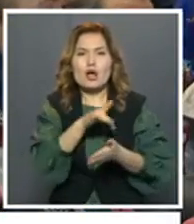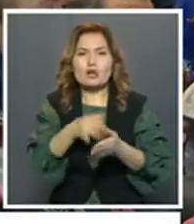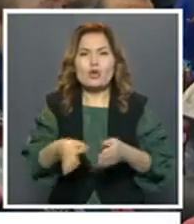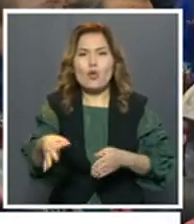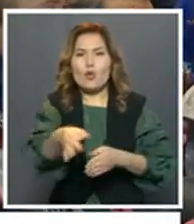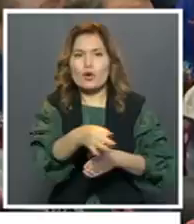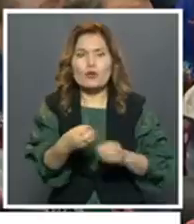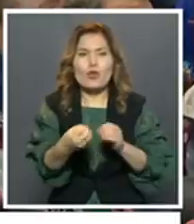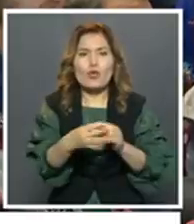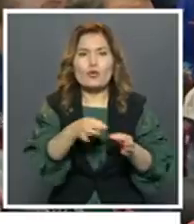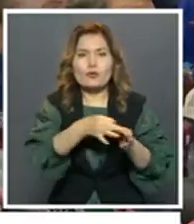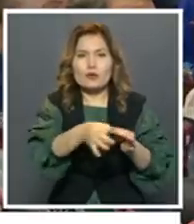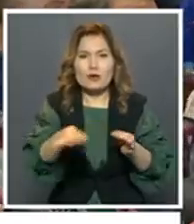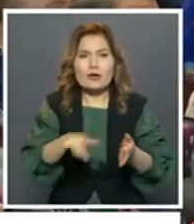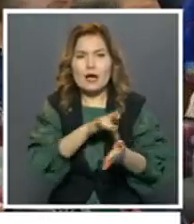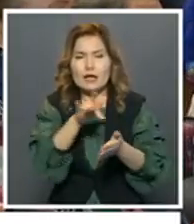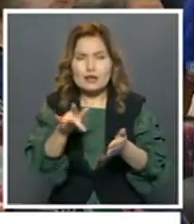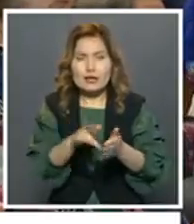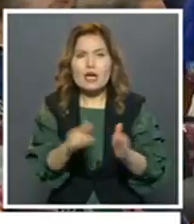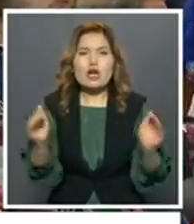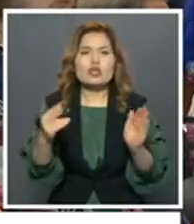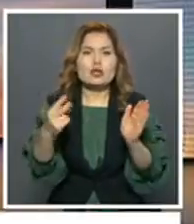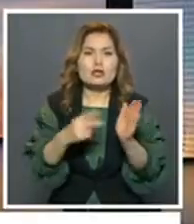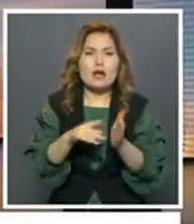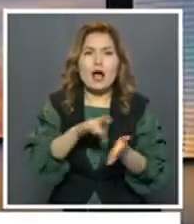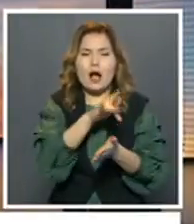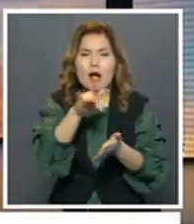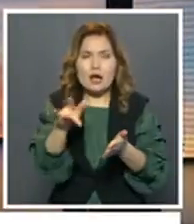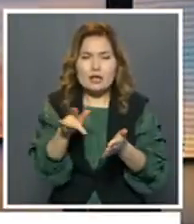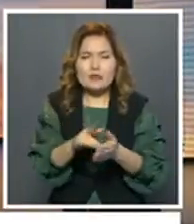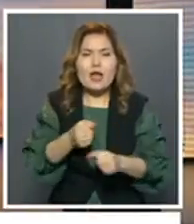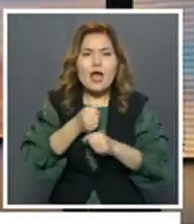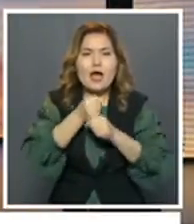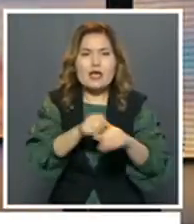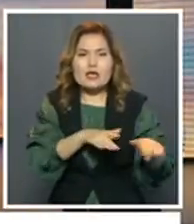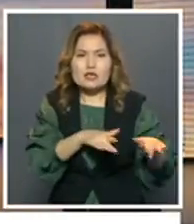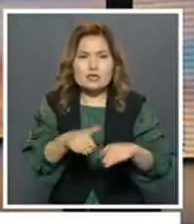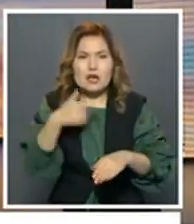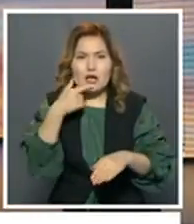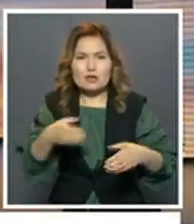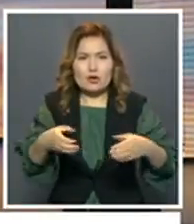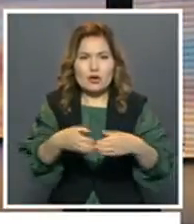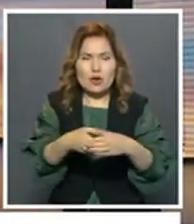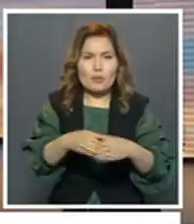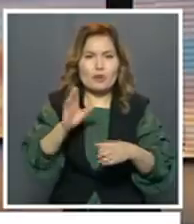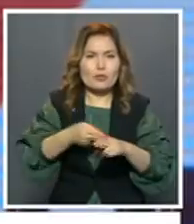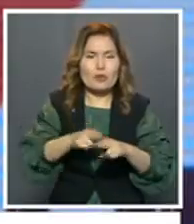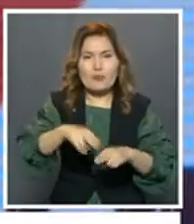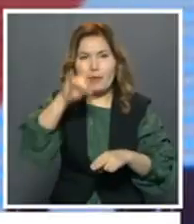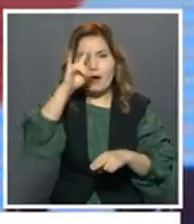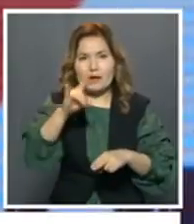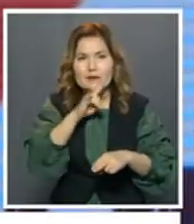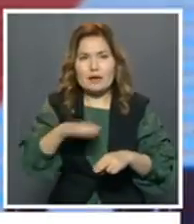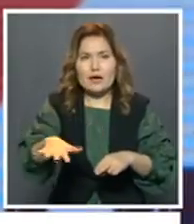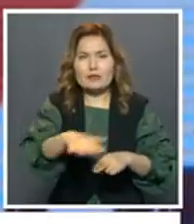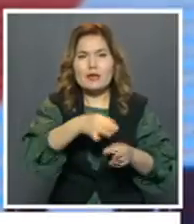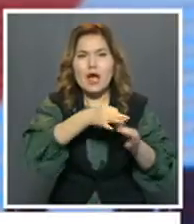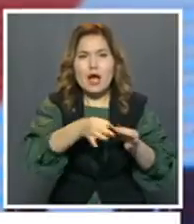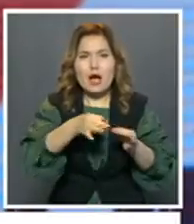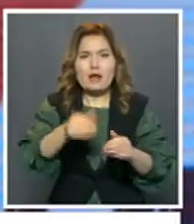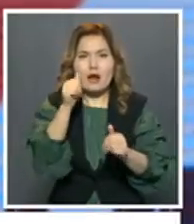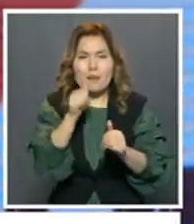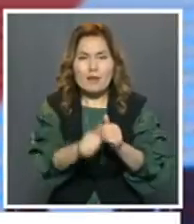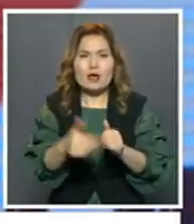деңгейдегі 14 қаладан және шағын 7 қаладан өтетін болады. Ал әскери үрмелі оркестр еліміздің әр аймағында жалпы